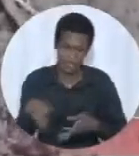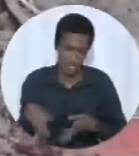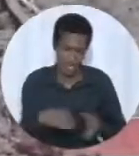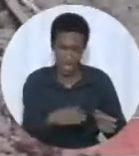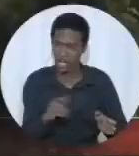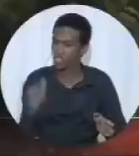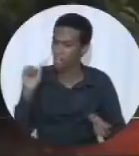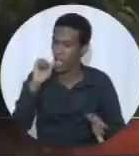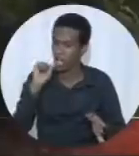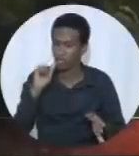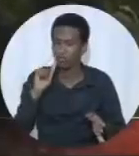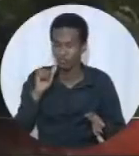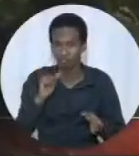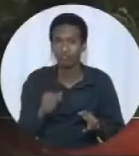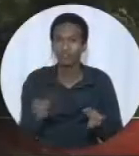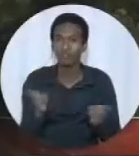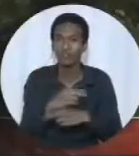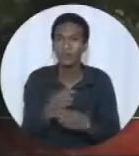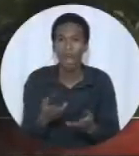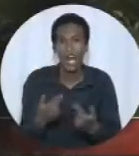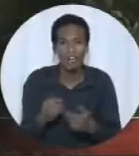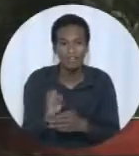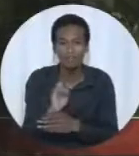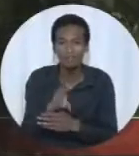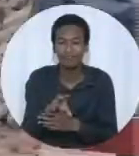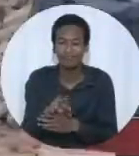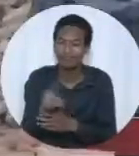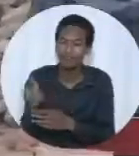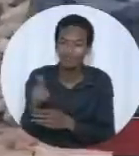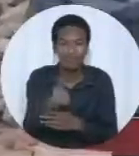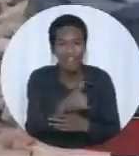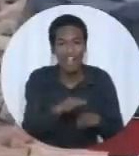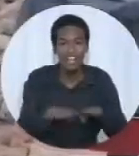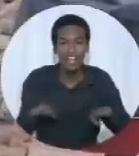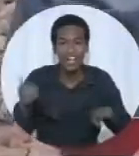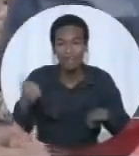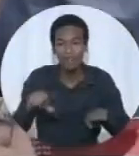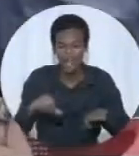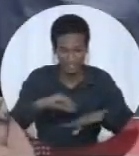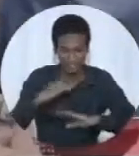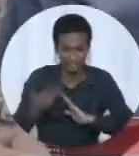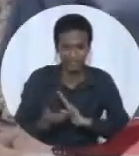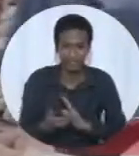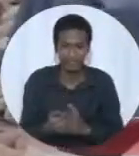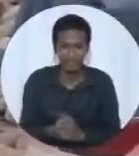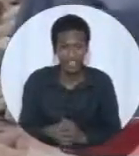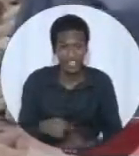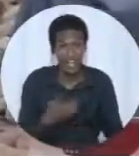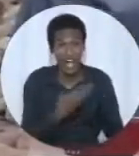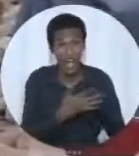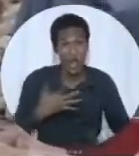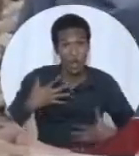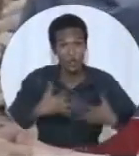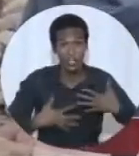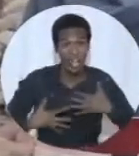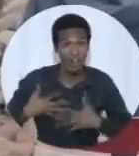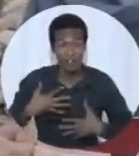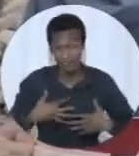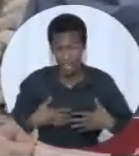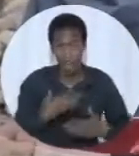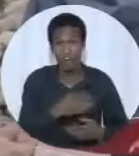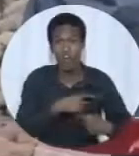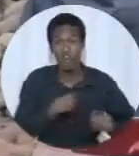700 hektara eo eo amin'ny fokontany telo. Ke ravoravo zay mio fokontany maromaro, misy fokontany telo koa tsy efatra